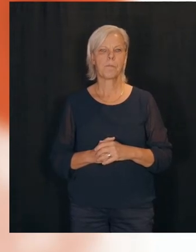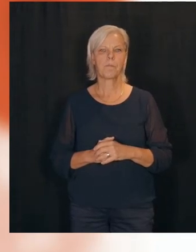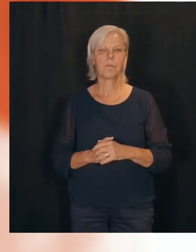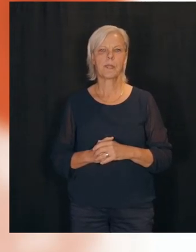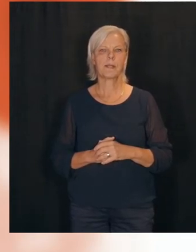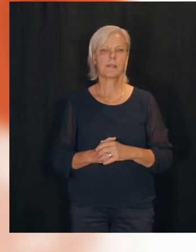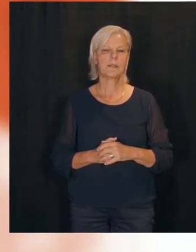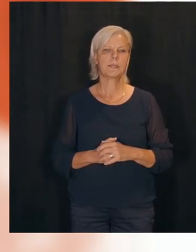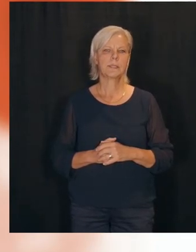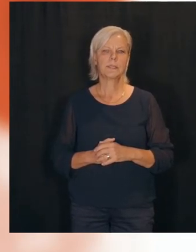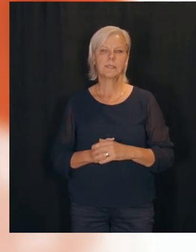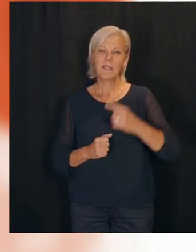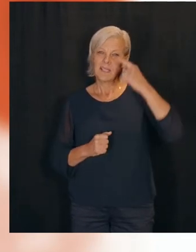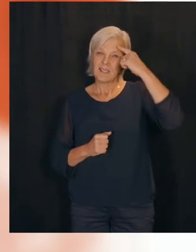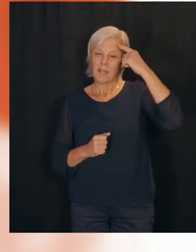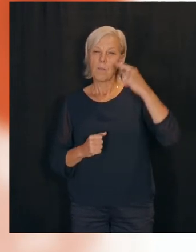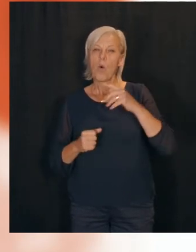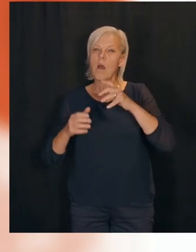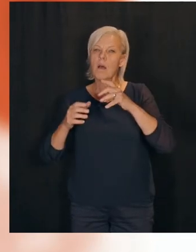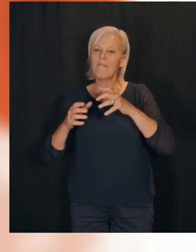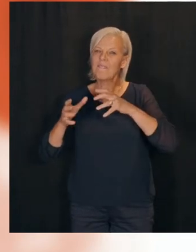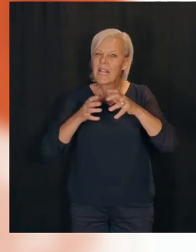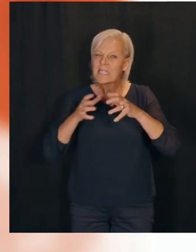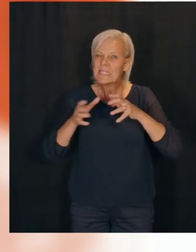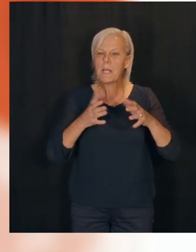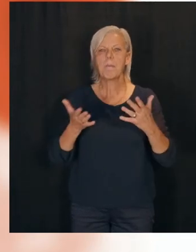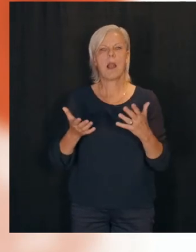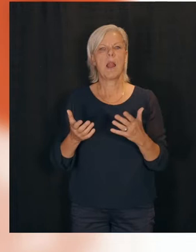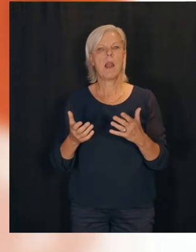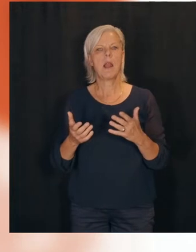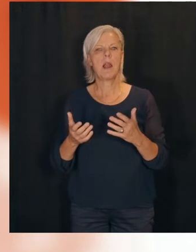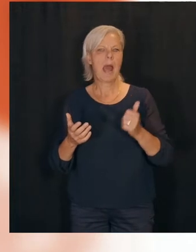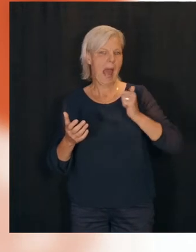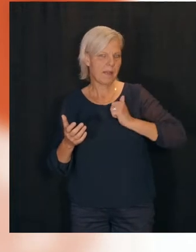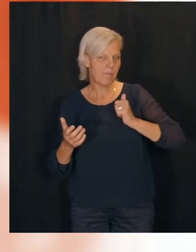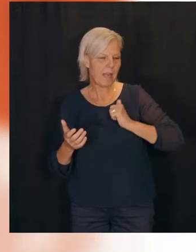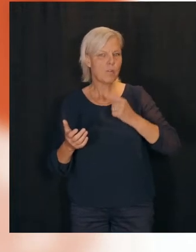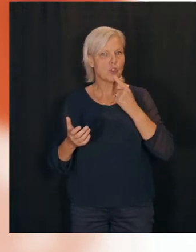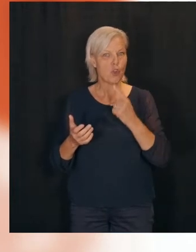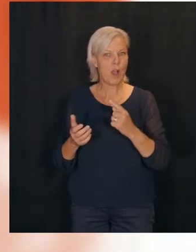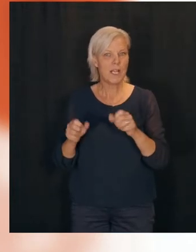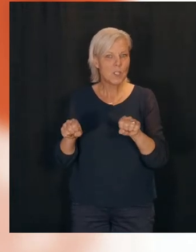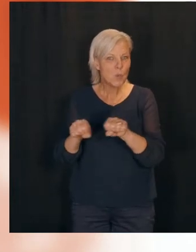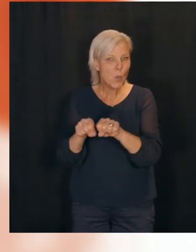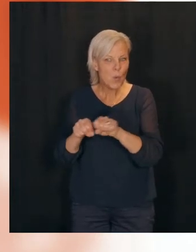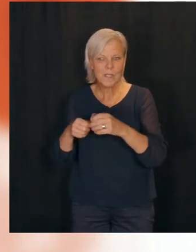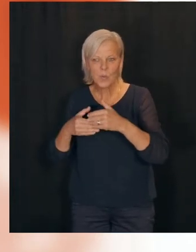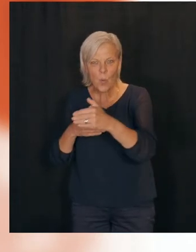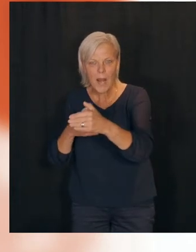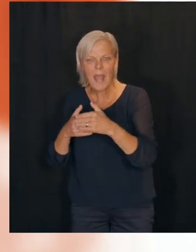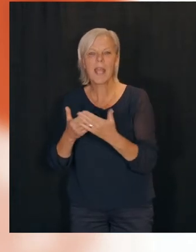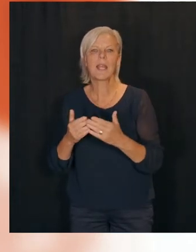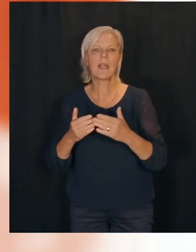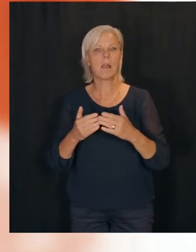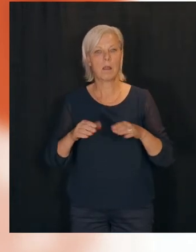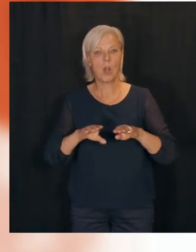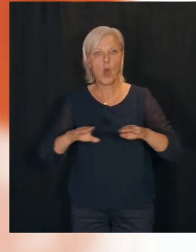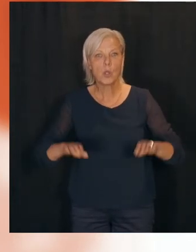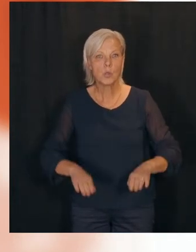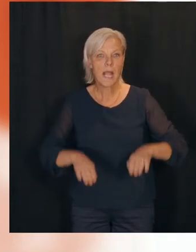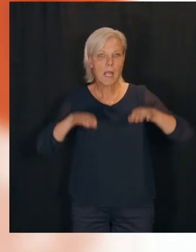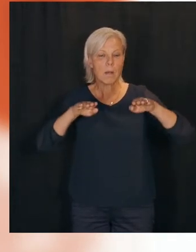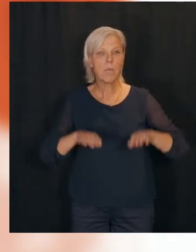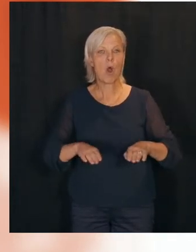Nästa tanke är då flexibel användning. Som vi har, som jag sa, skor, vi har höj- och sänkbara skrivbord. När vi hoppar in i en bil för första